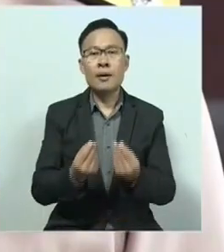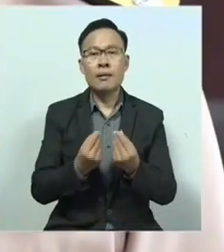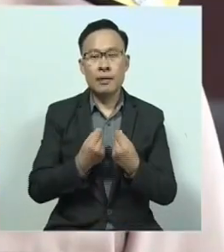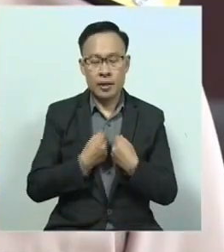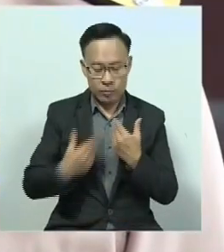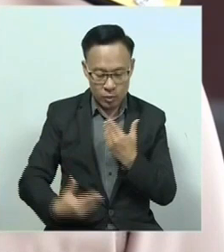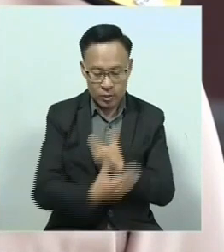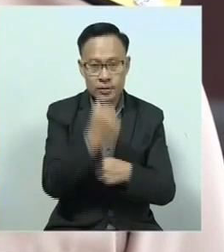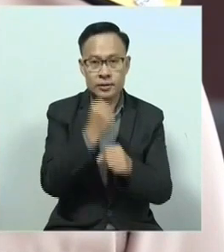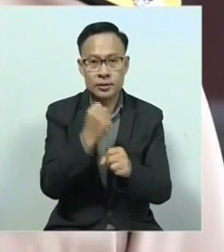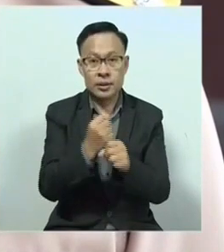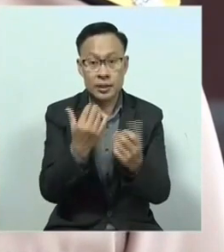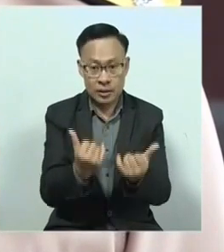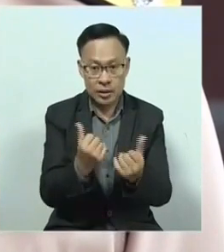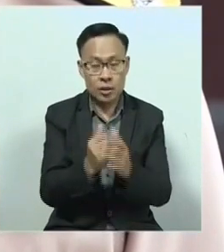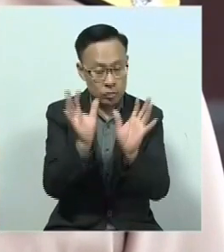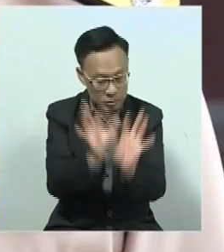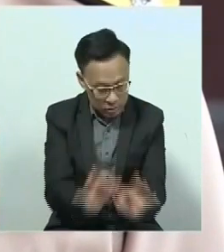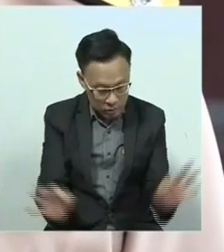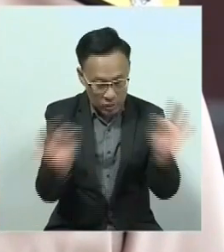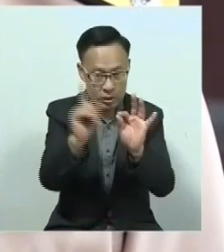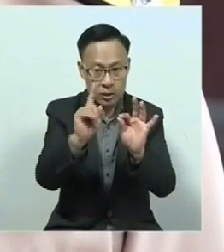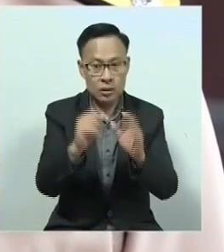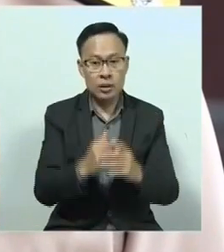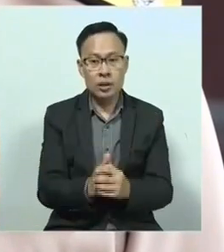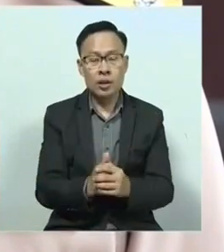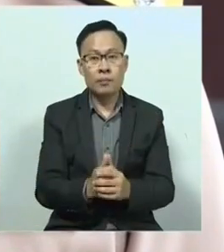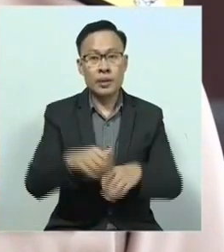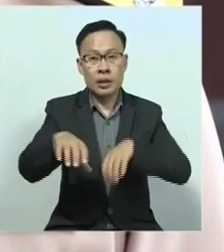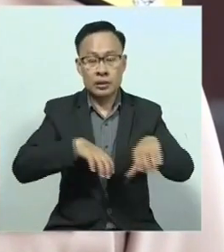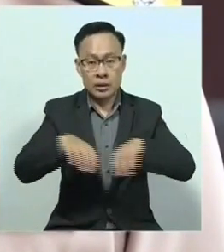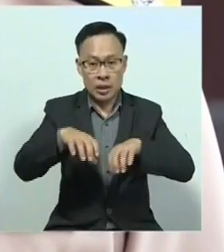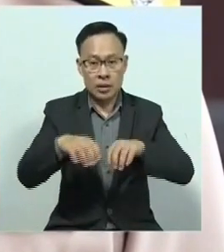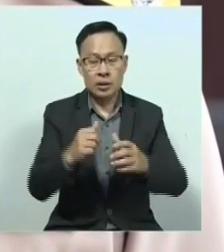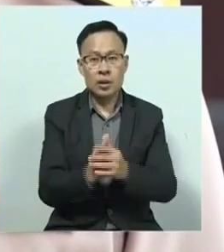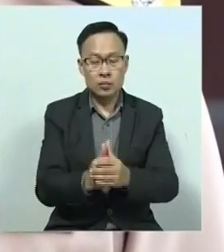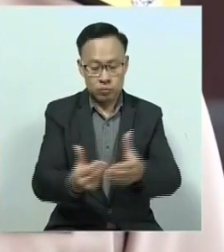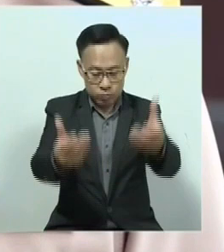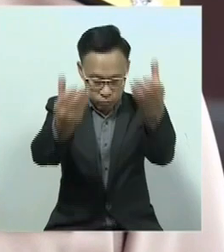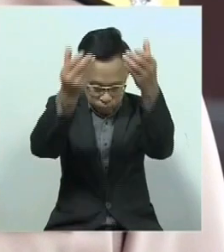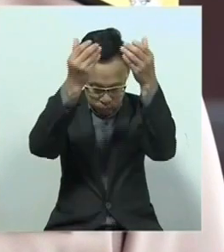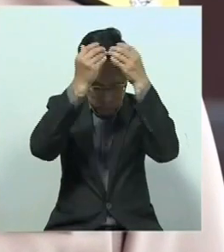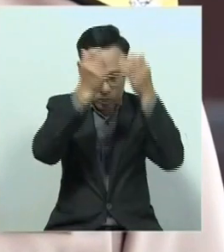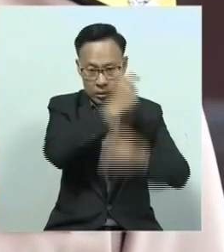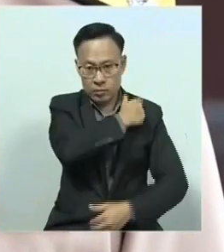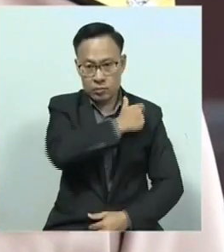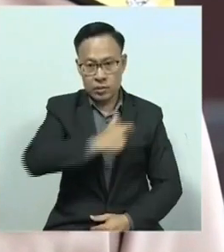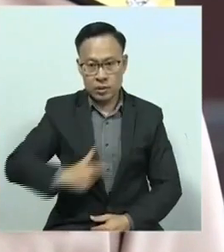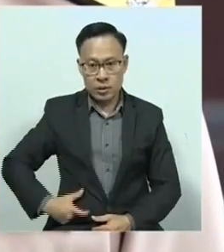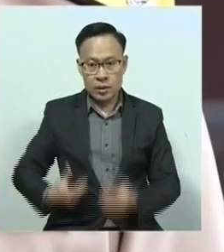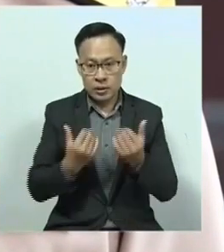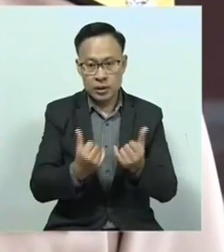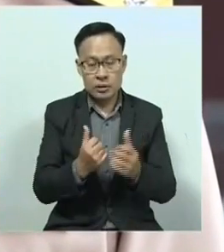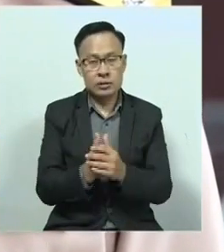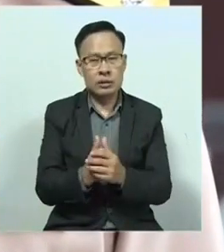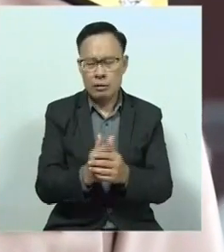ล้วก็ยิ่งไปกว่านั้นก็คือเป็นงานพระราชพิธีพระบรมราชาภิเษกด้วยนะครับซึ่ง